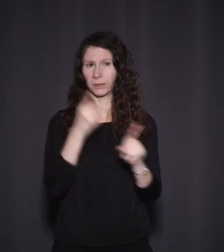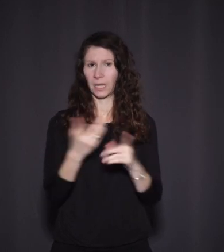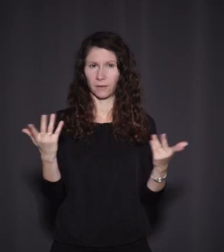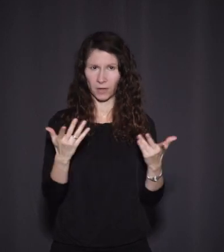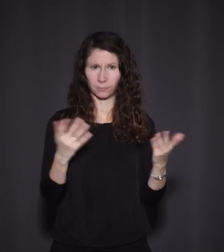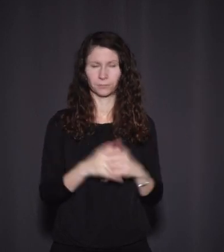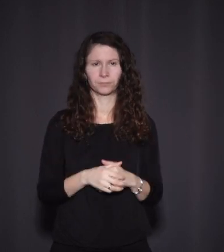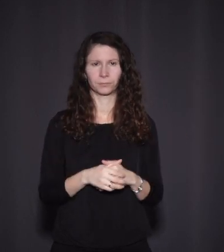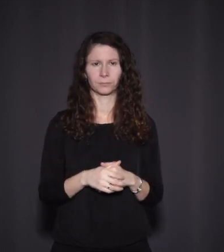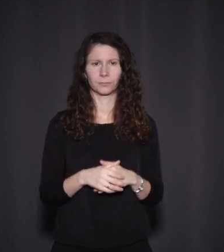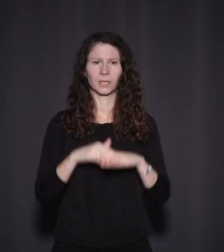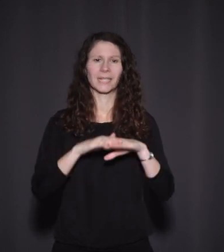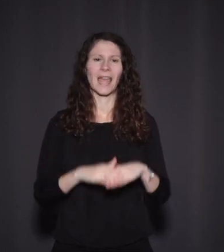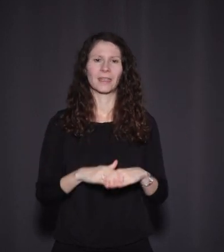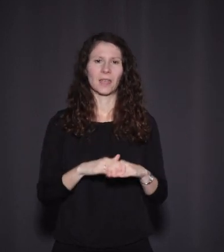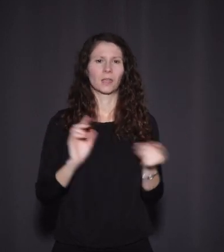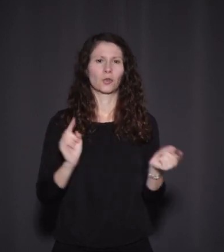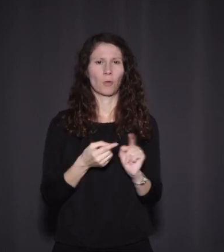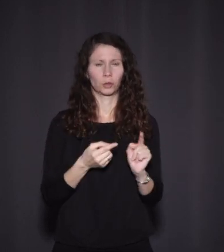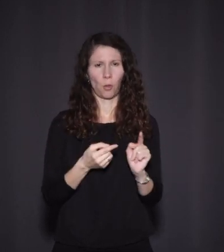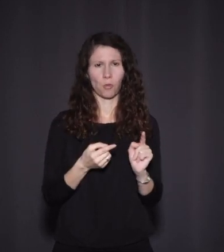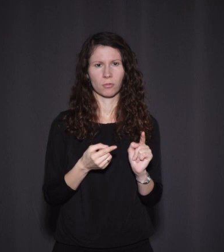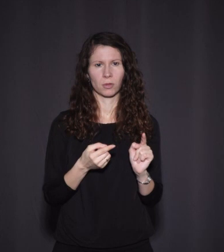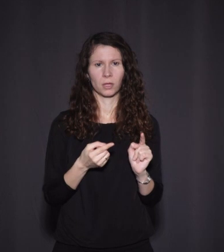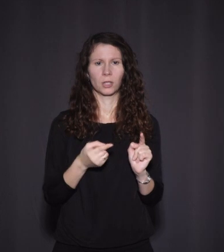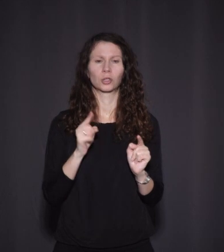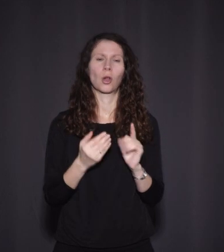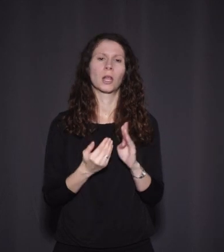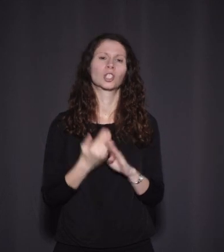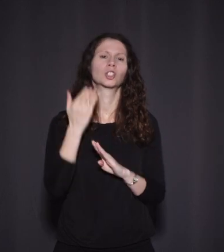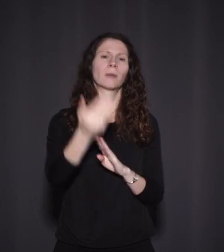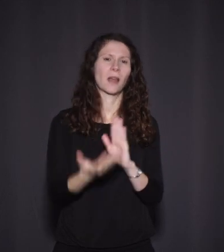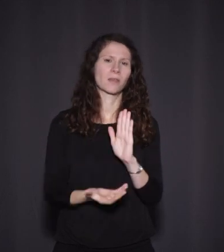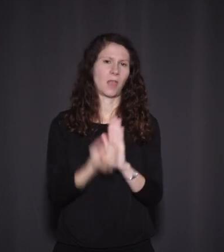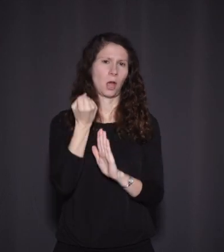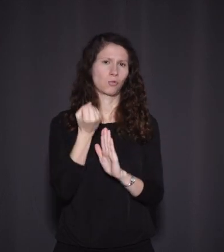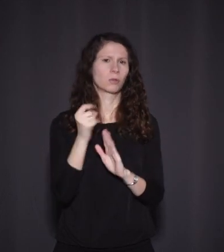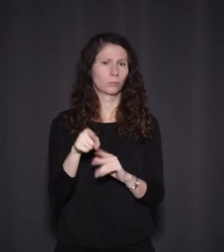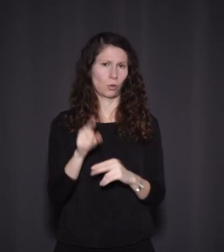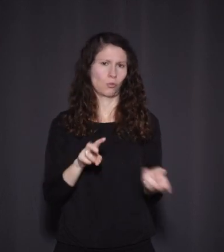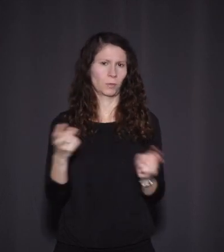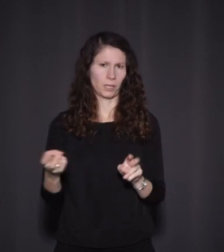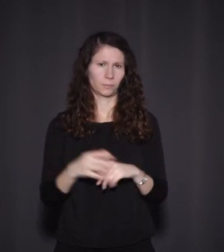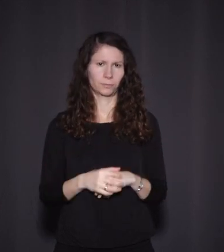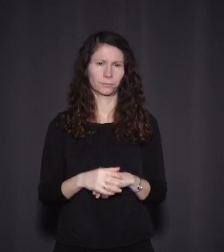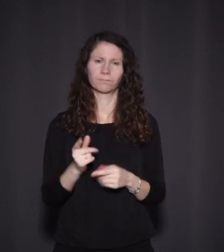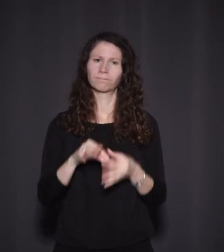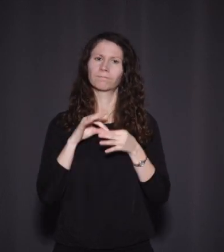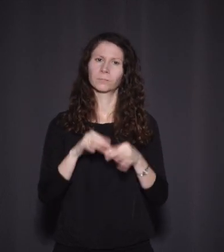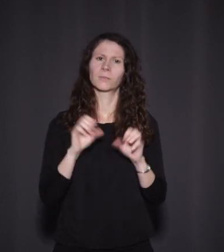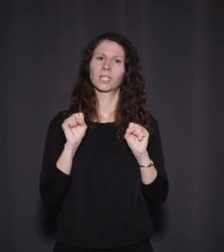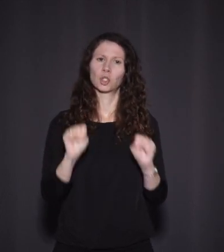Nachholung von Rentenkürzungen zu realisieren, auf die sich infolge einer